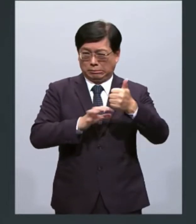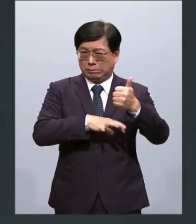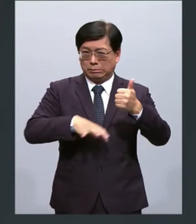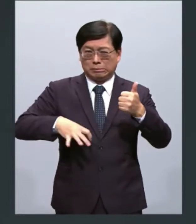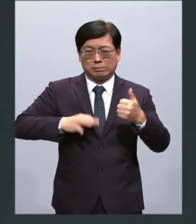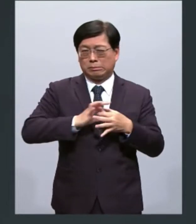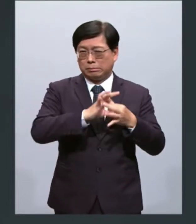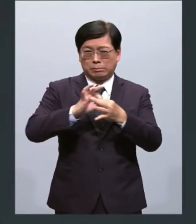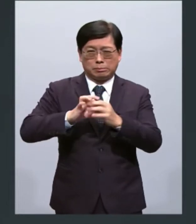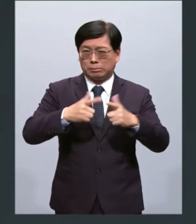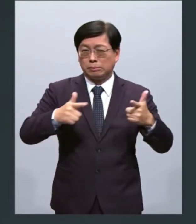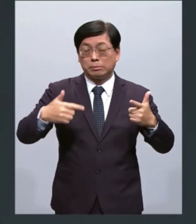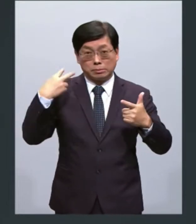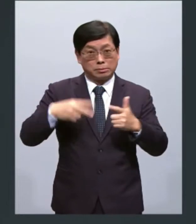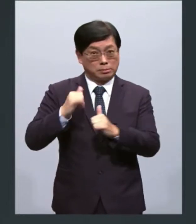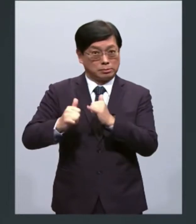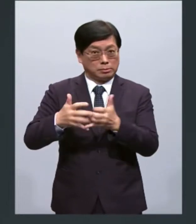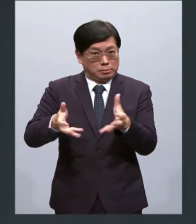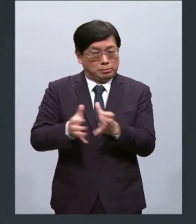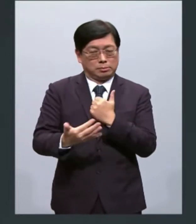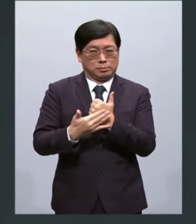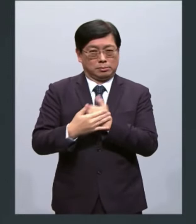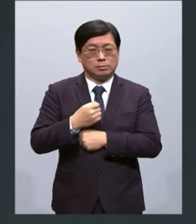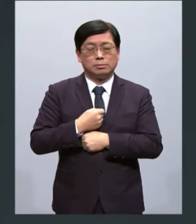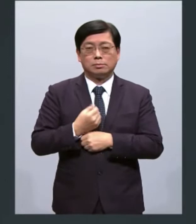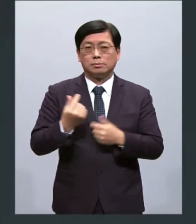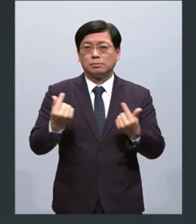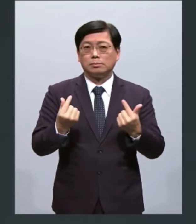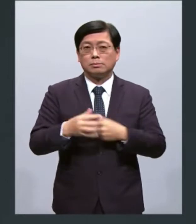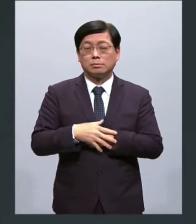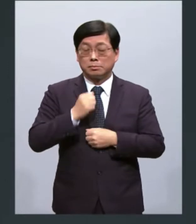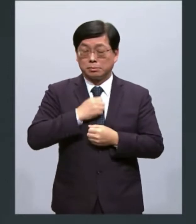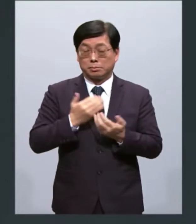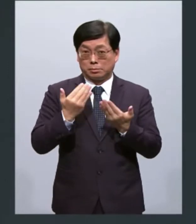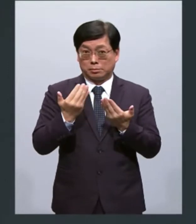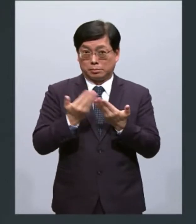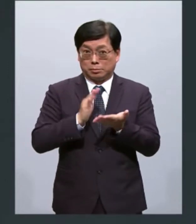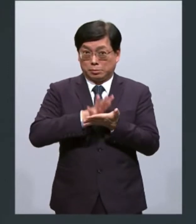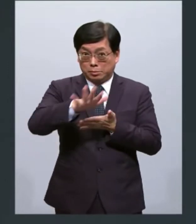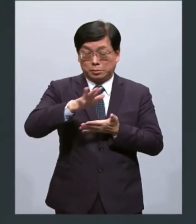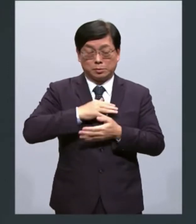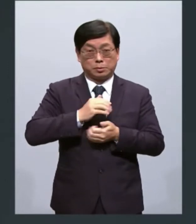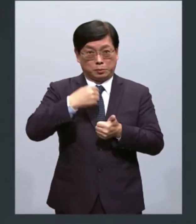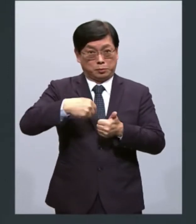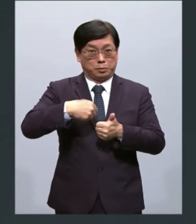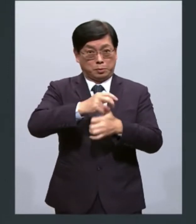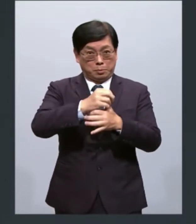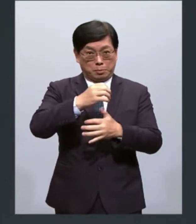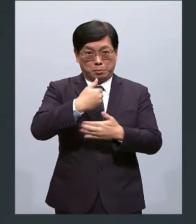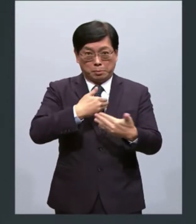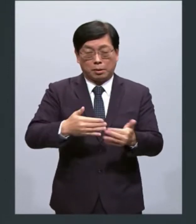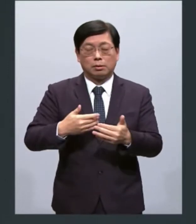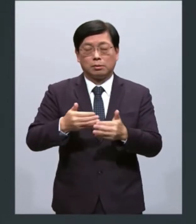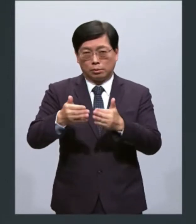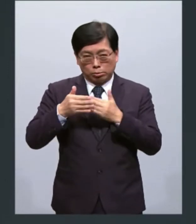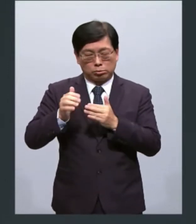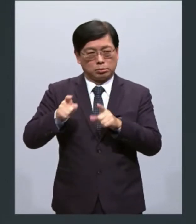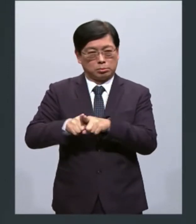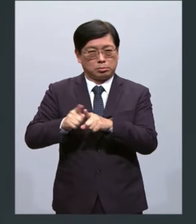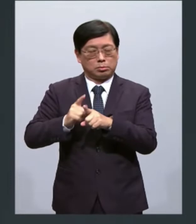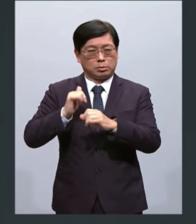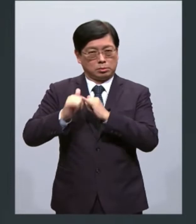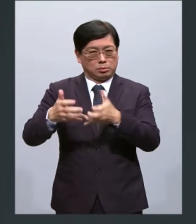部会，也需要民间的协助。像是很多的课后辅导班就需要民间的公益组织来帮